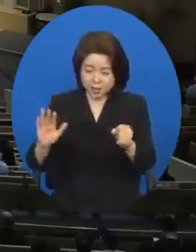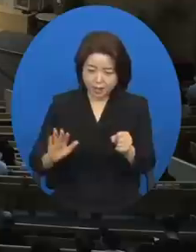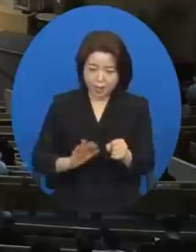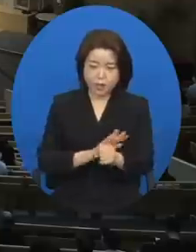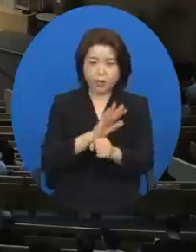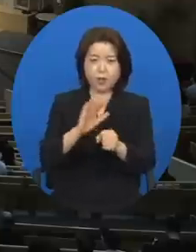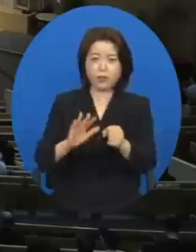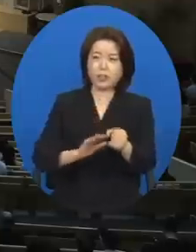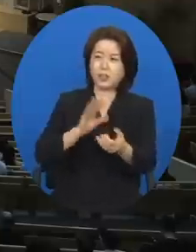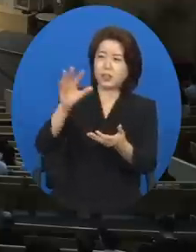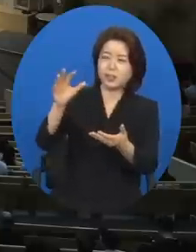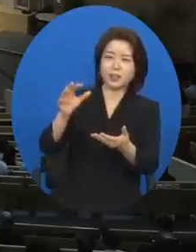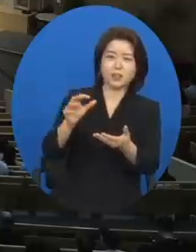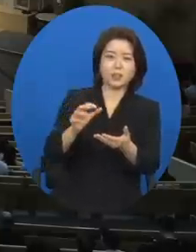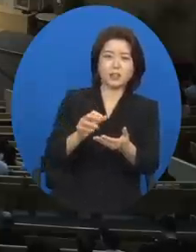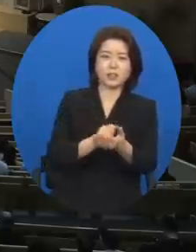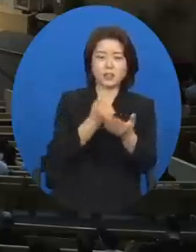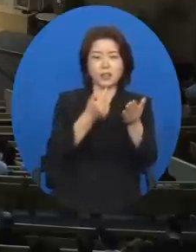사랑 얻기